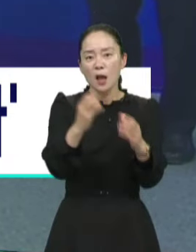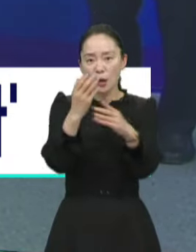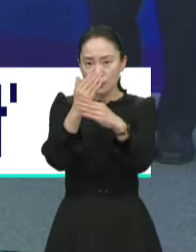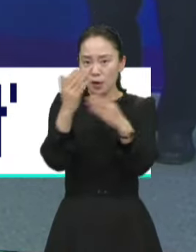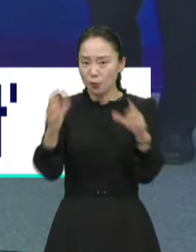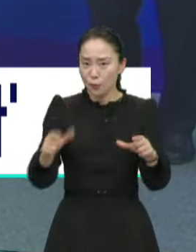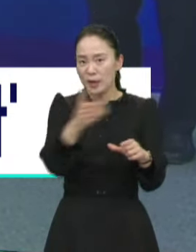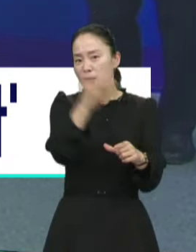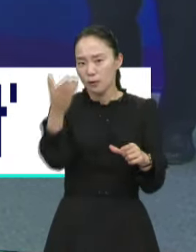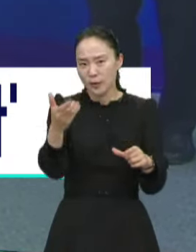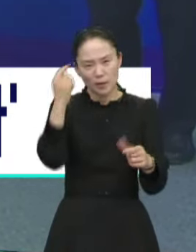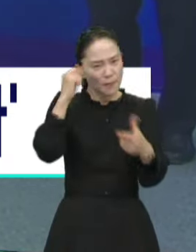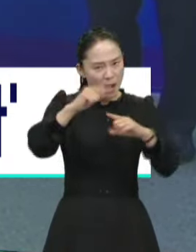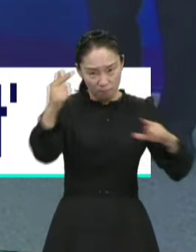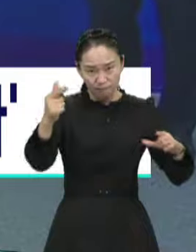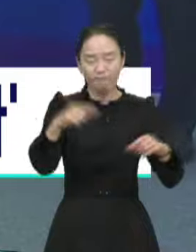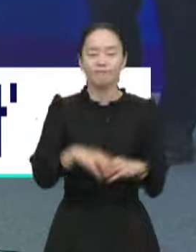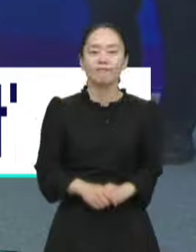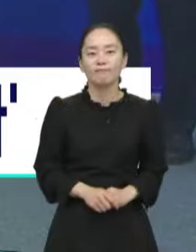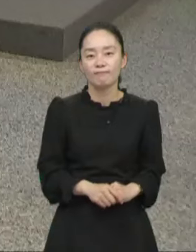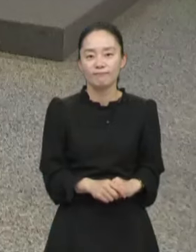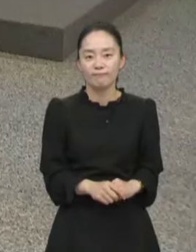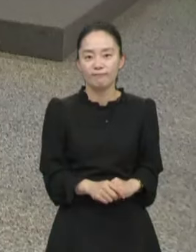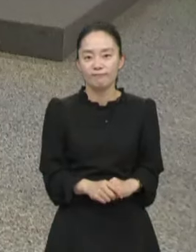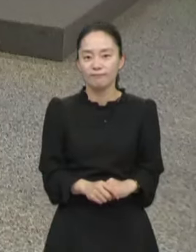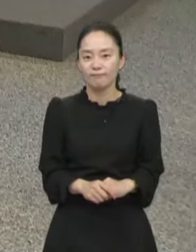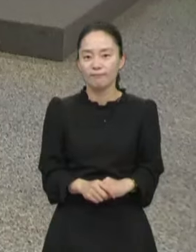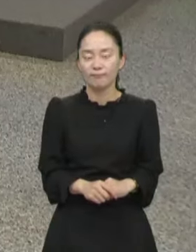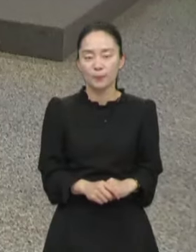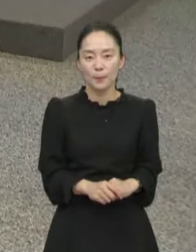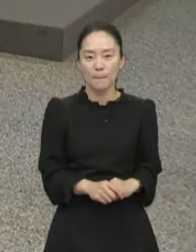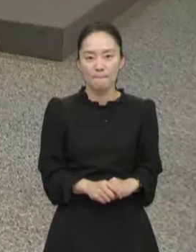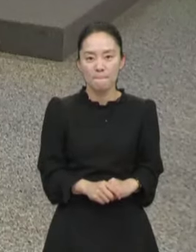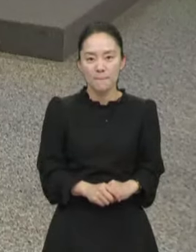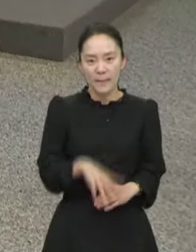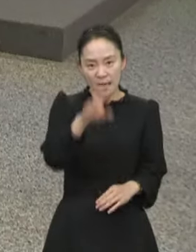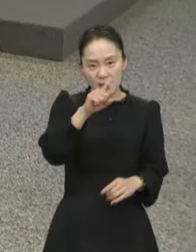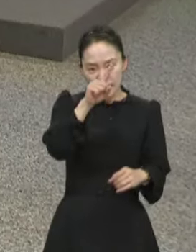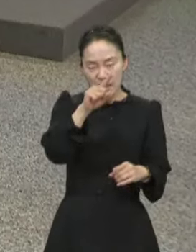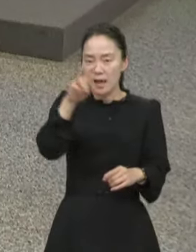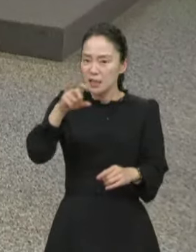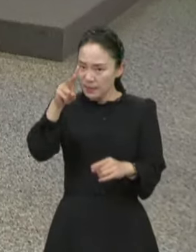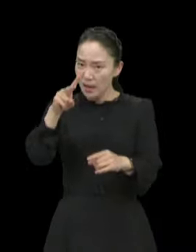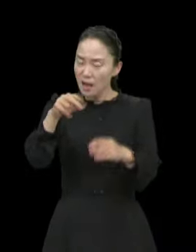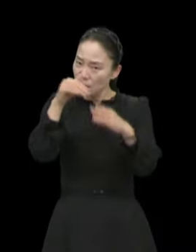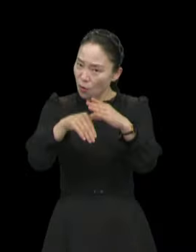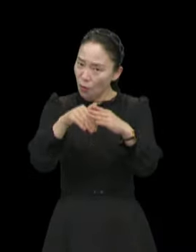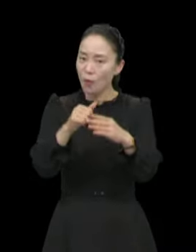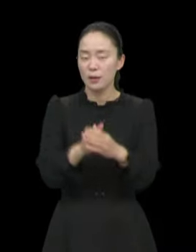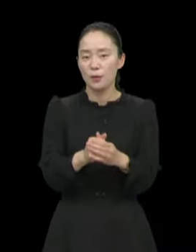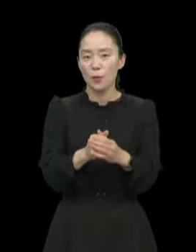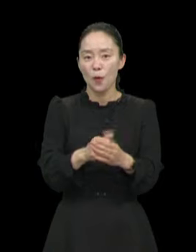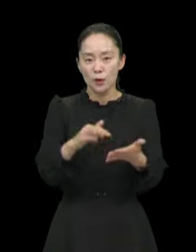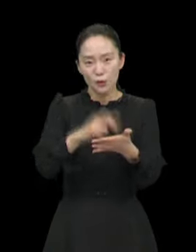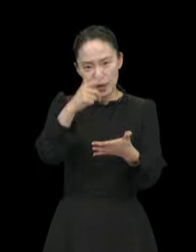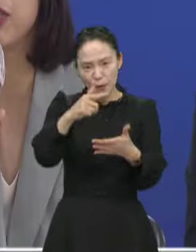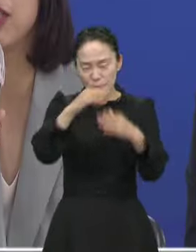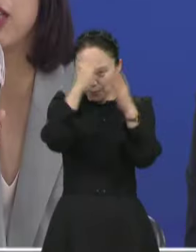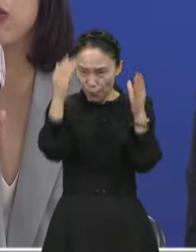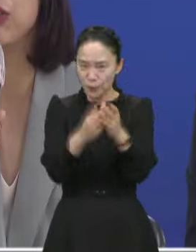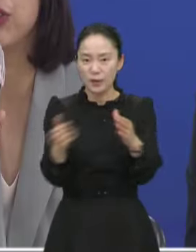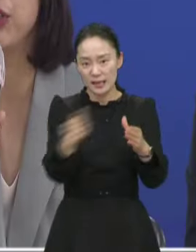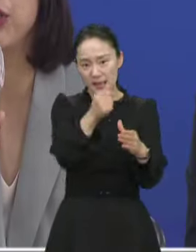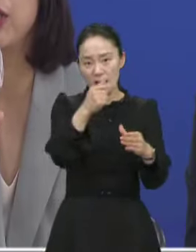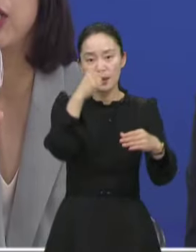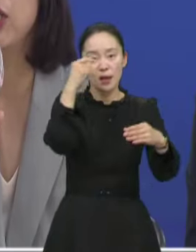엇갈렸습니다 조영 기자입니다 21대 이어 22대 총선에서도 일곱을 모두 지한